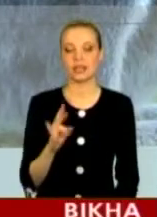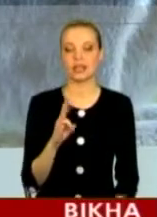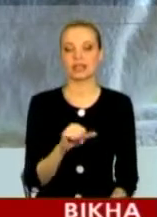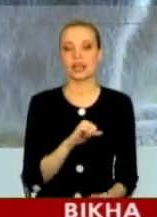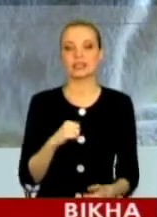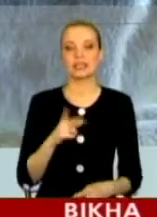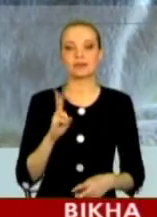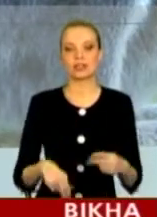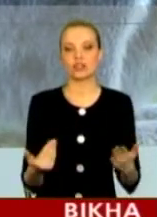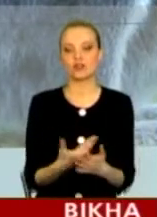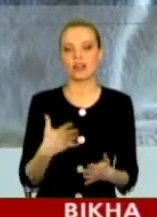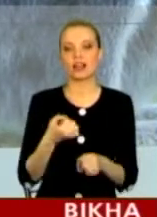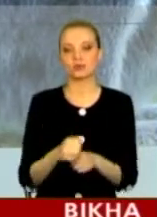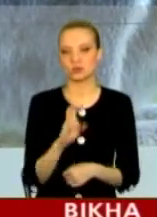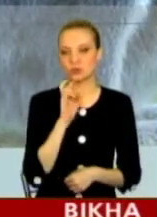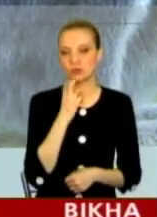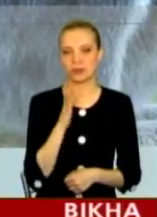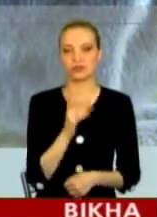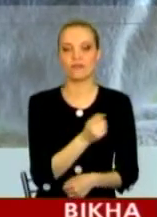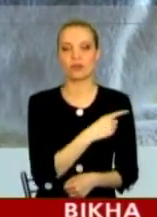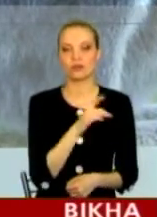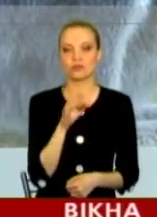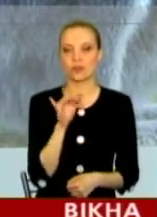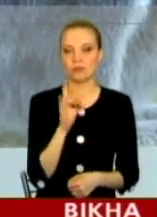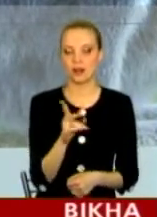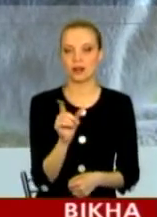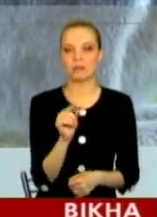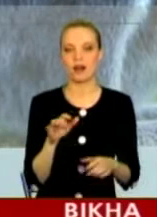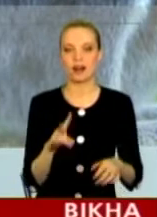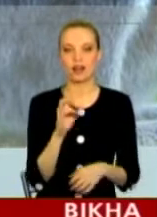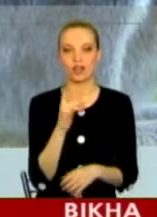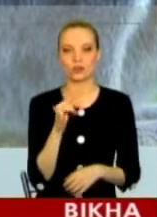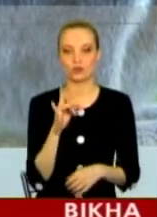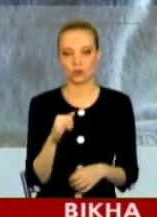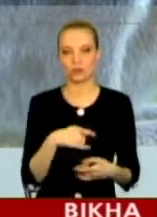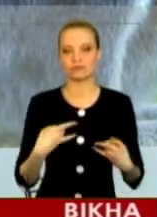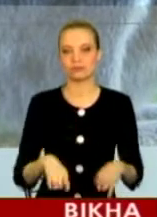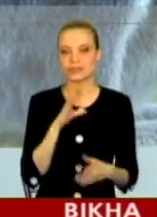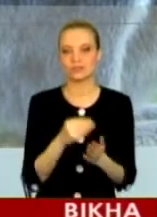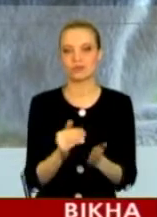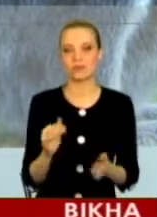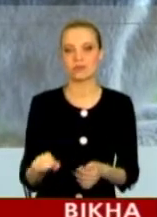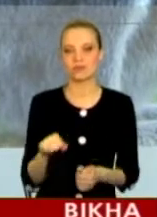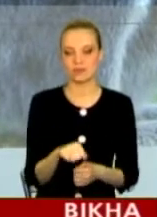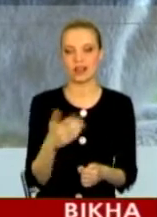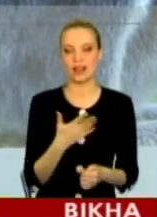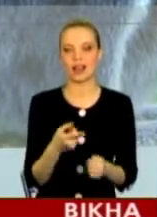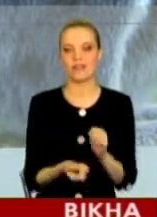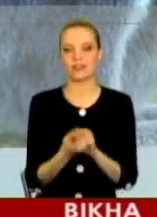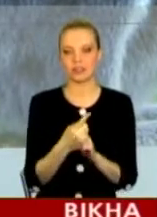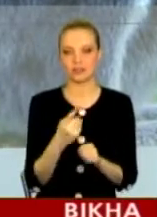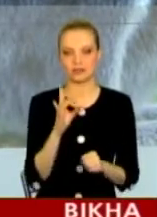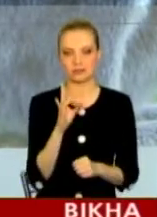І на сам кінець новина, яка змусить усміхнутися в одеському зоопарку, і пара кенгуру нарешті вивела в люди свою маленьку донечку, яка